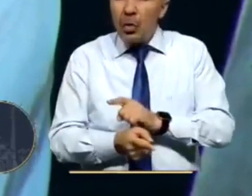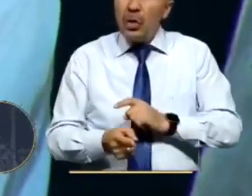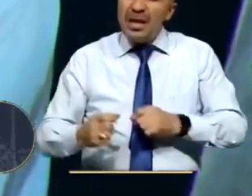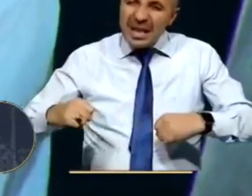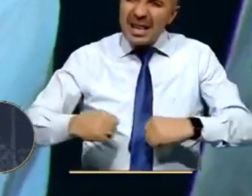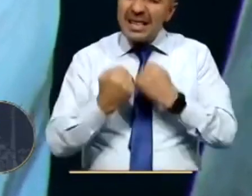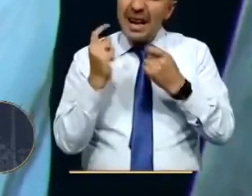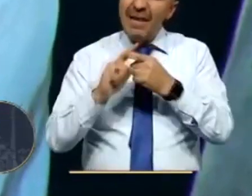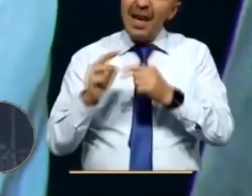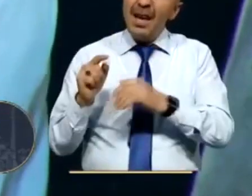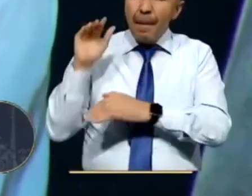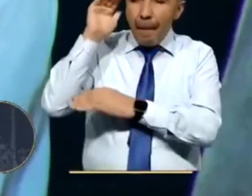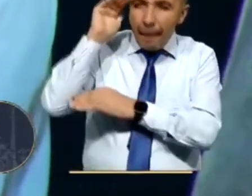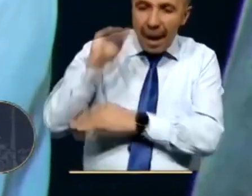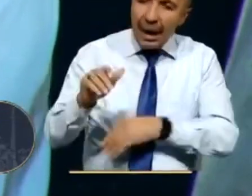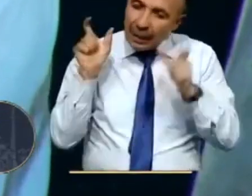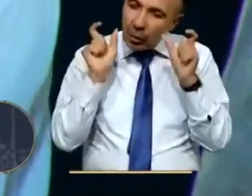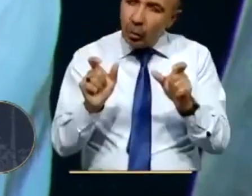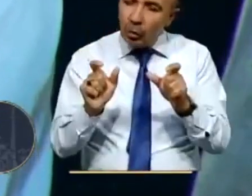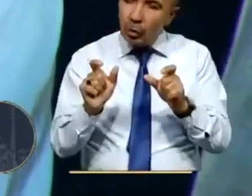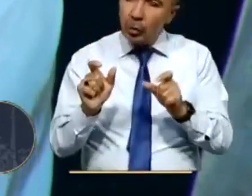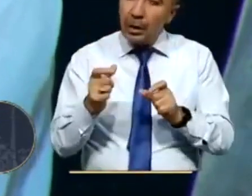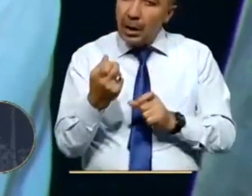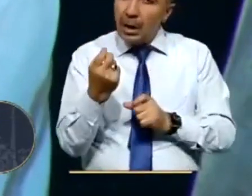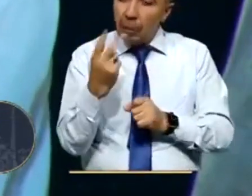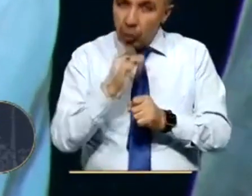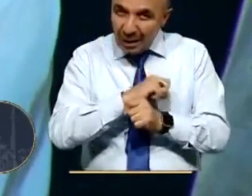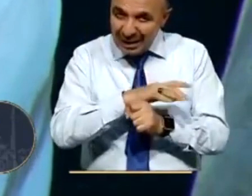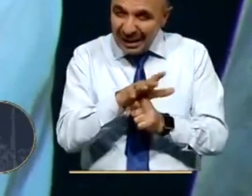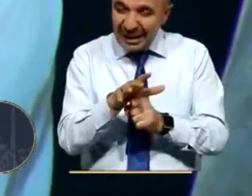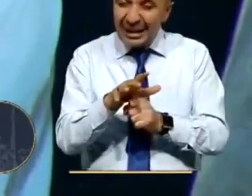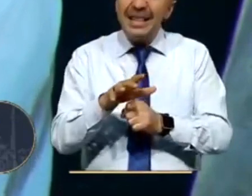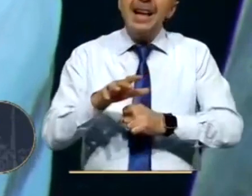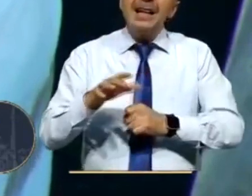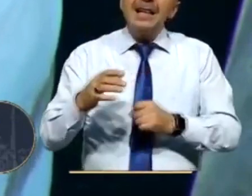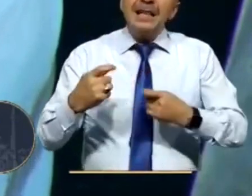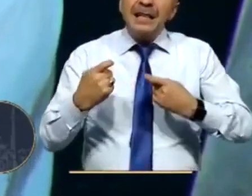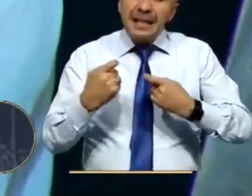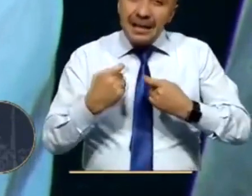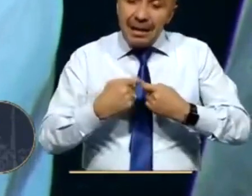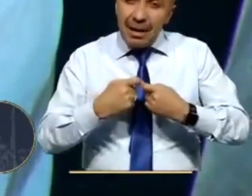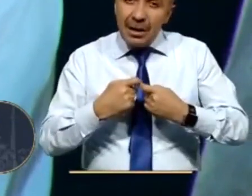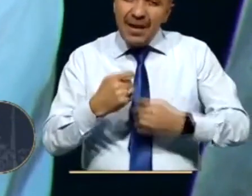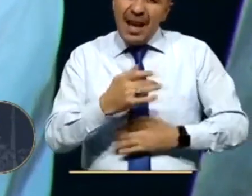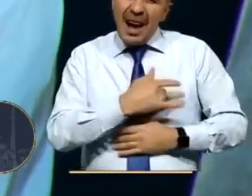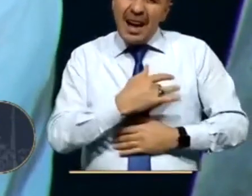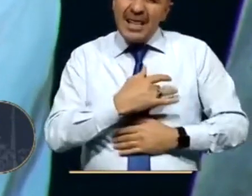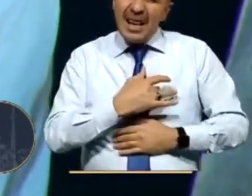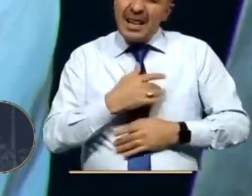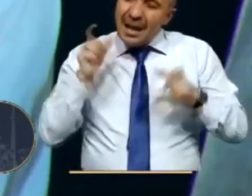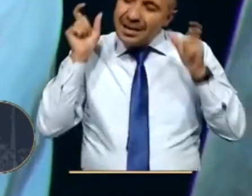buyursun. Salgın hastalıklardan, savaş ve acılardan halas